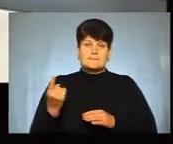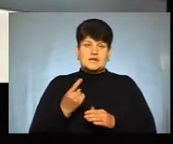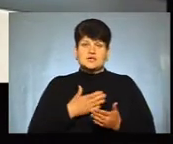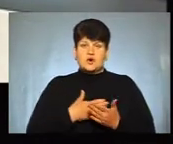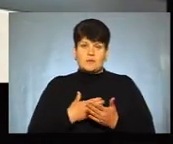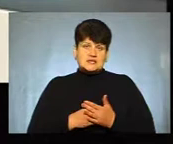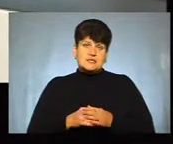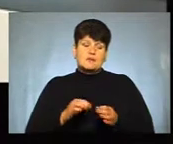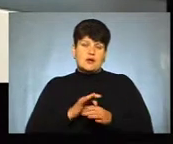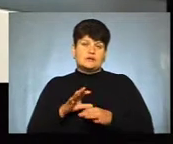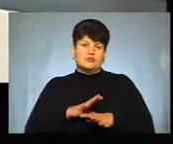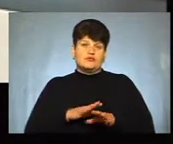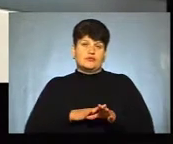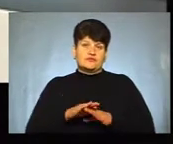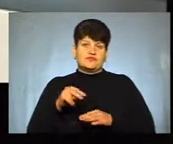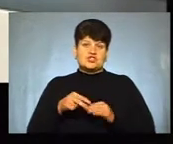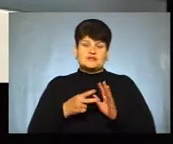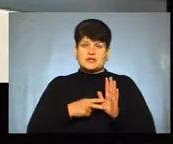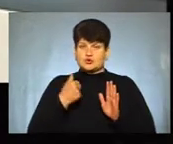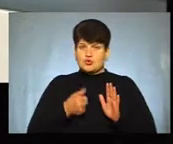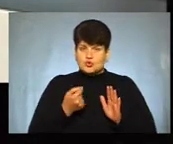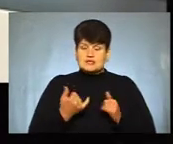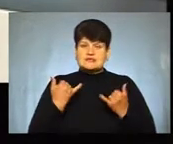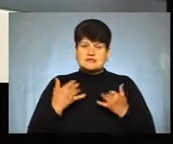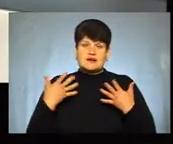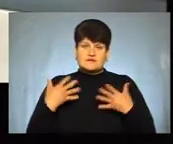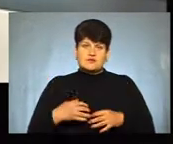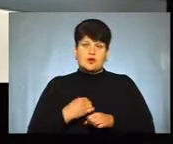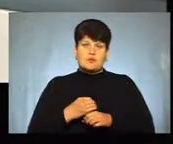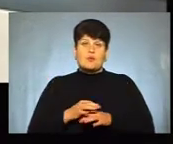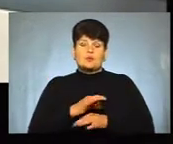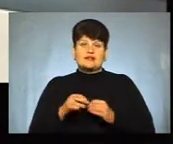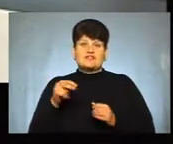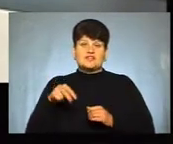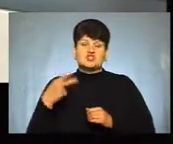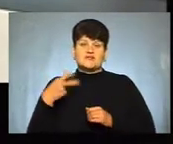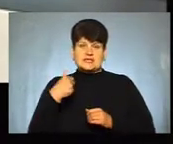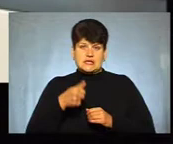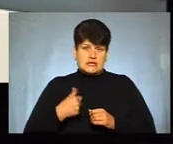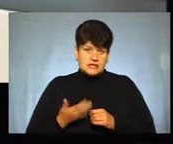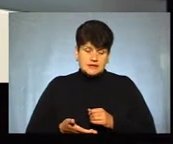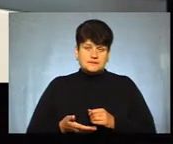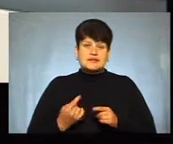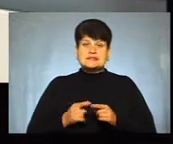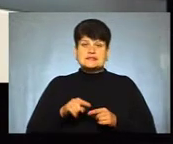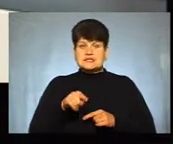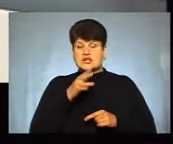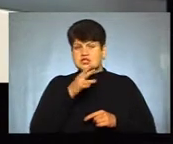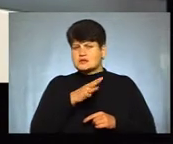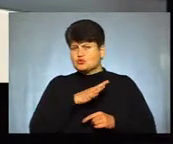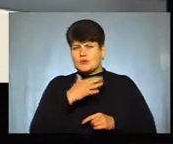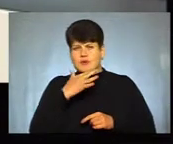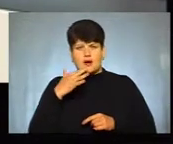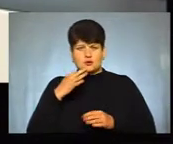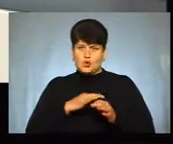вже був реалізований в 2017 році. Зараз ми вже робимо проекти на 2020 рік, а за цей час було доволі багато